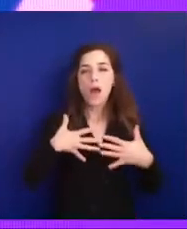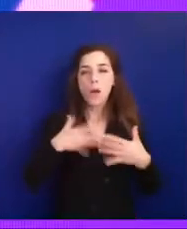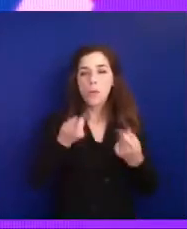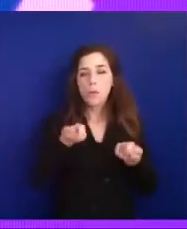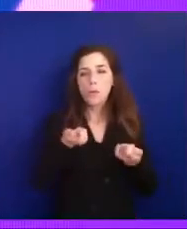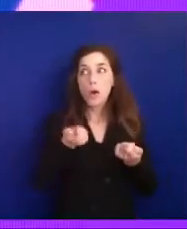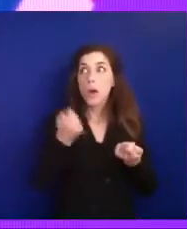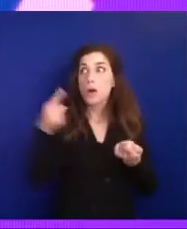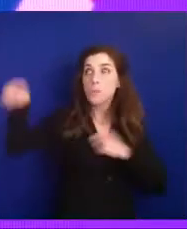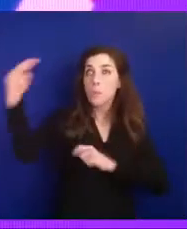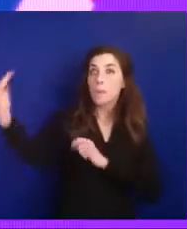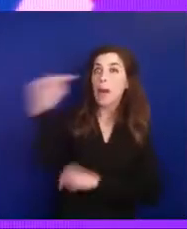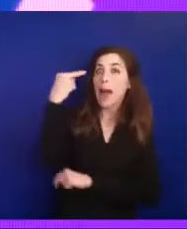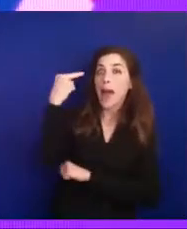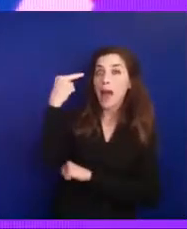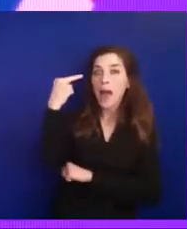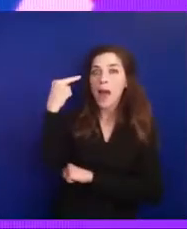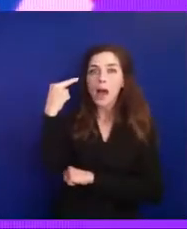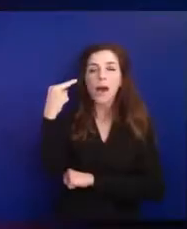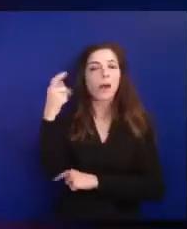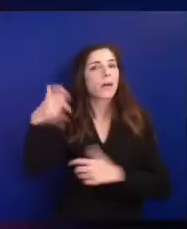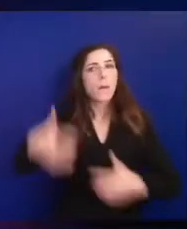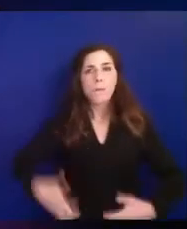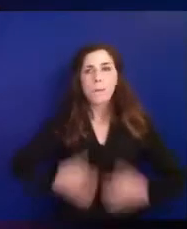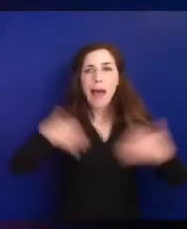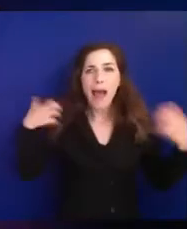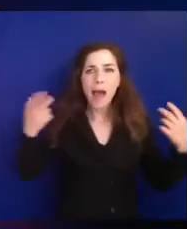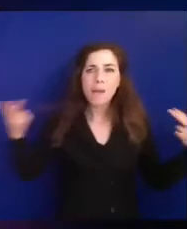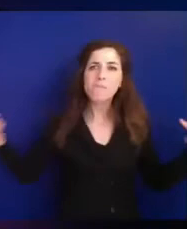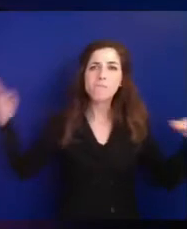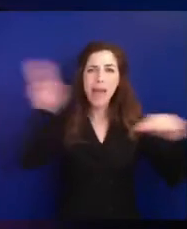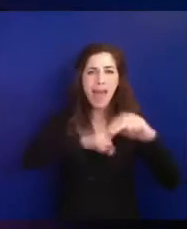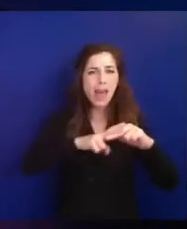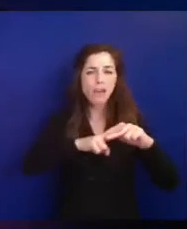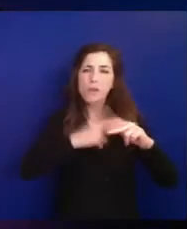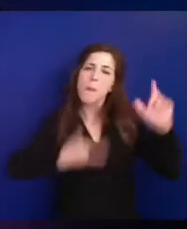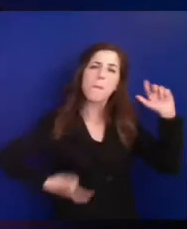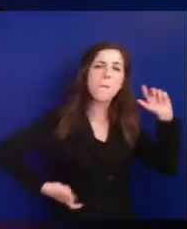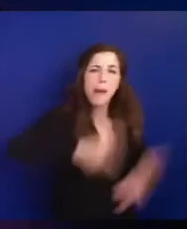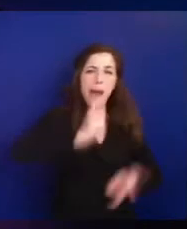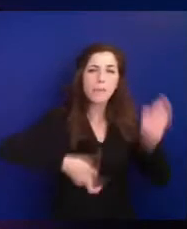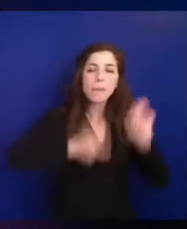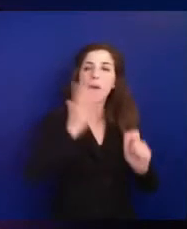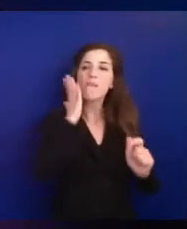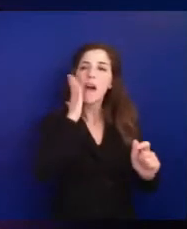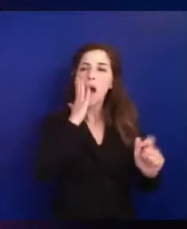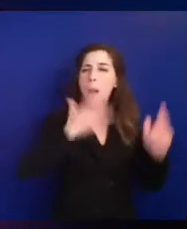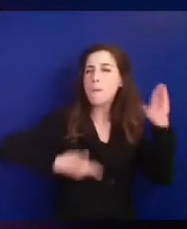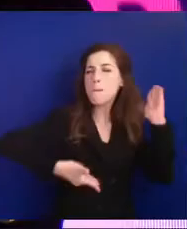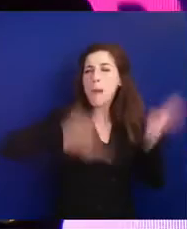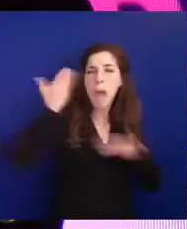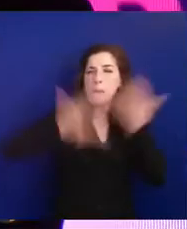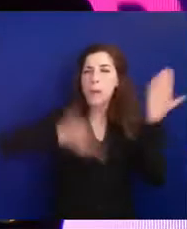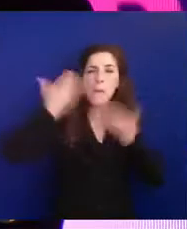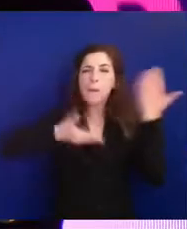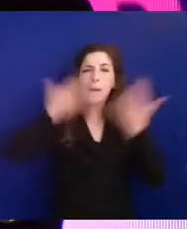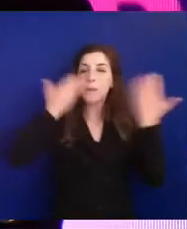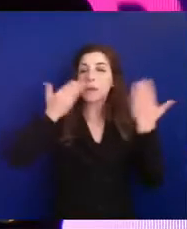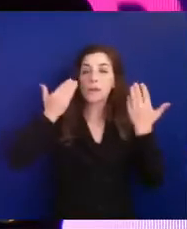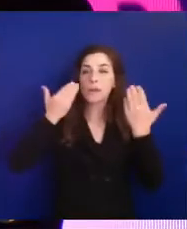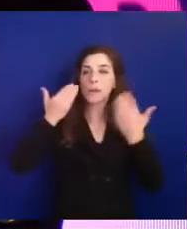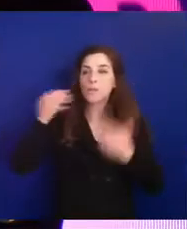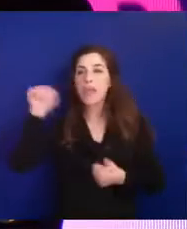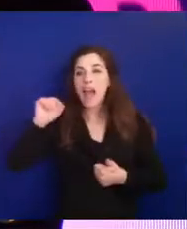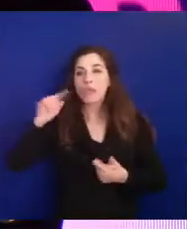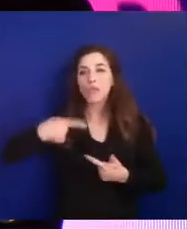accorsero si arrabbiarono ancora di più e cominciarono a darmi dei calci sul viso mi colpivano angelo e gianni jack guardava e